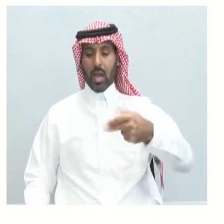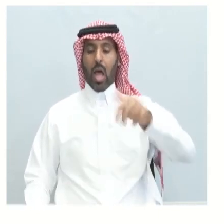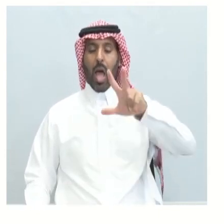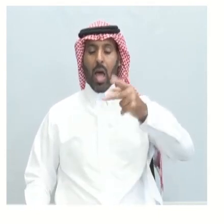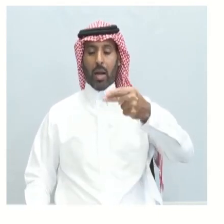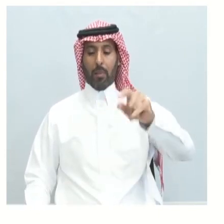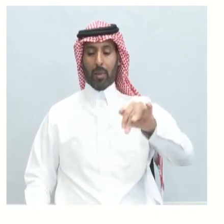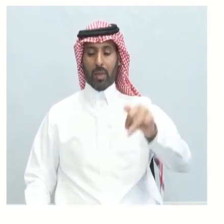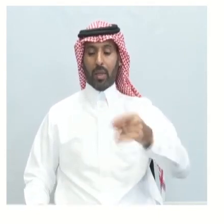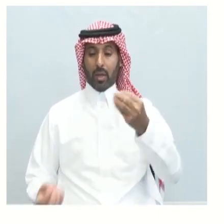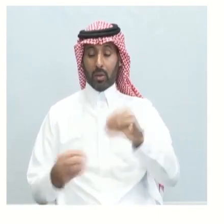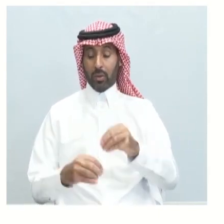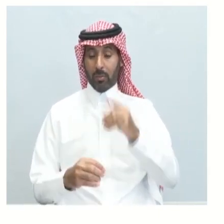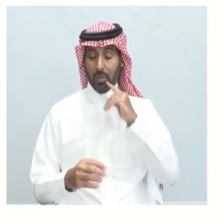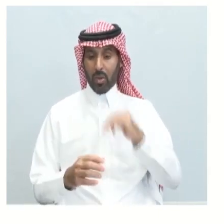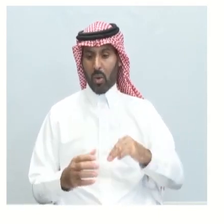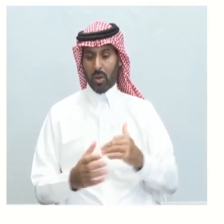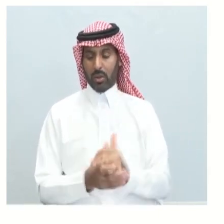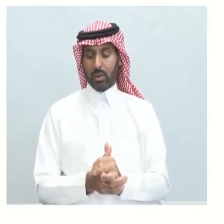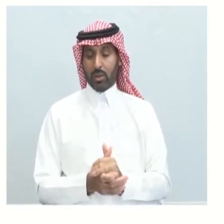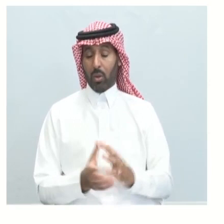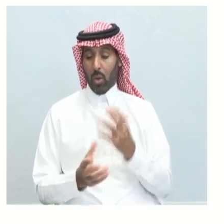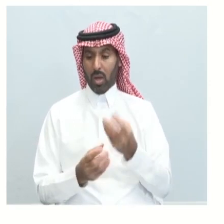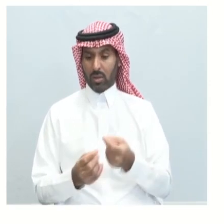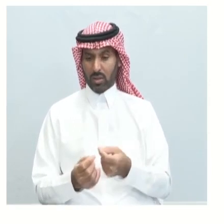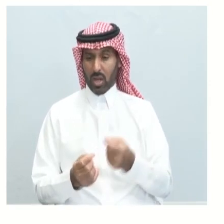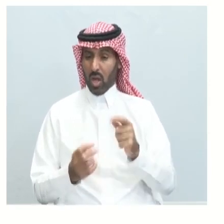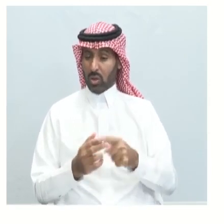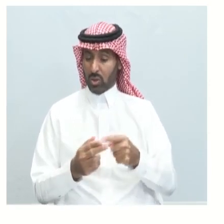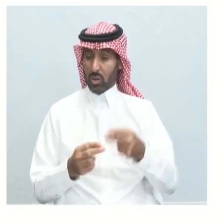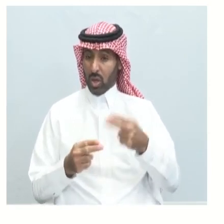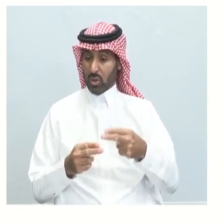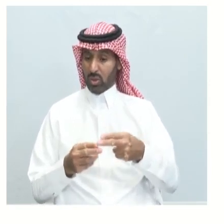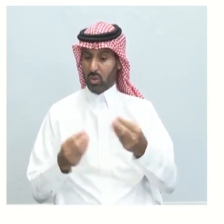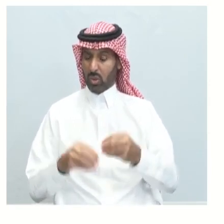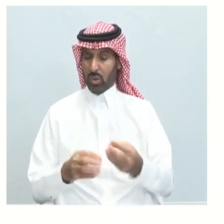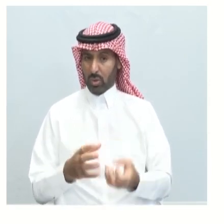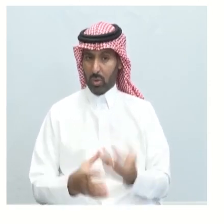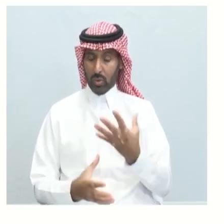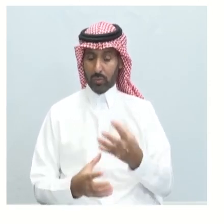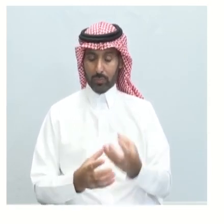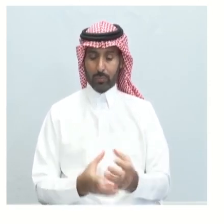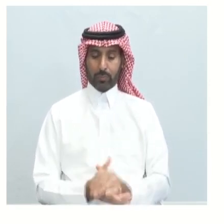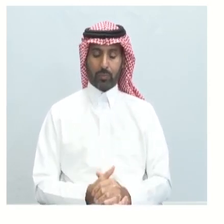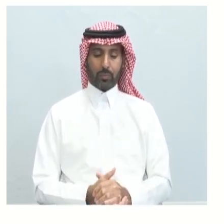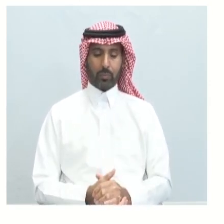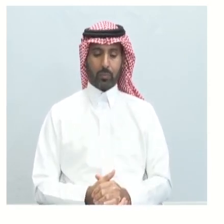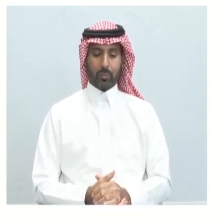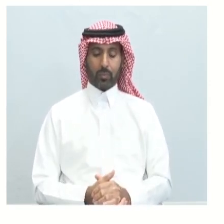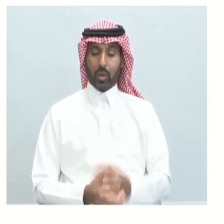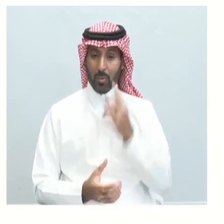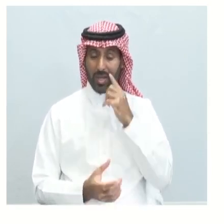بثرواته الطبيعيه المعدنيه وخاصه الفلزيه منها على سبيل المثال